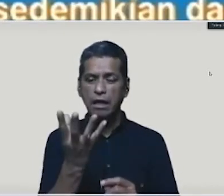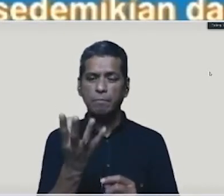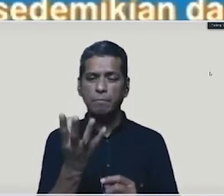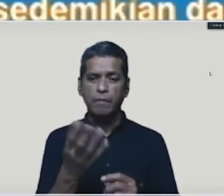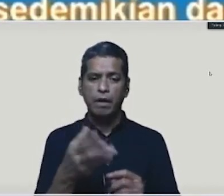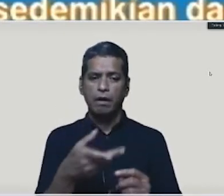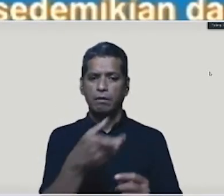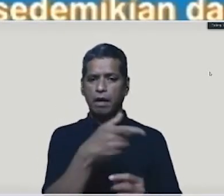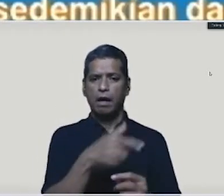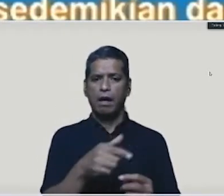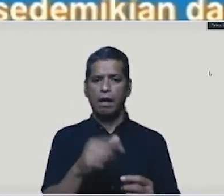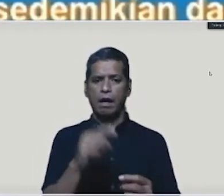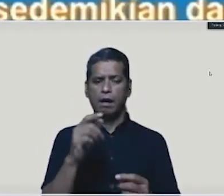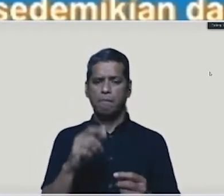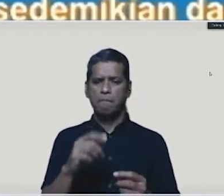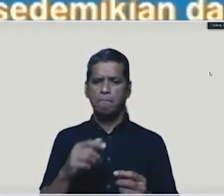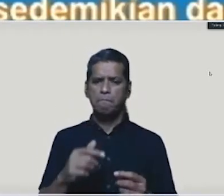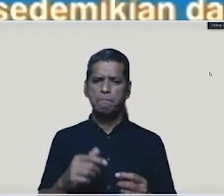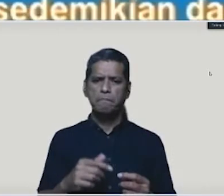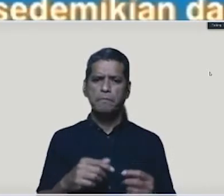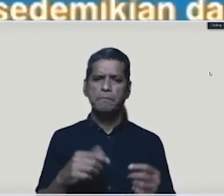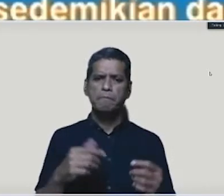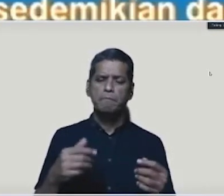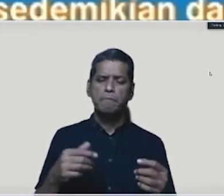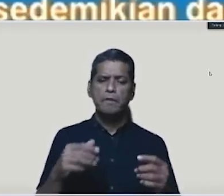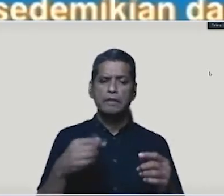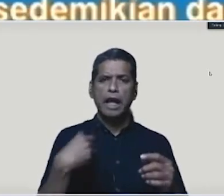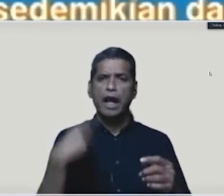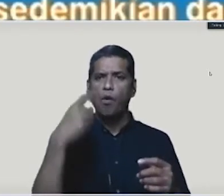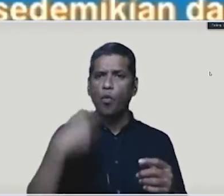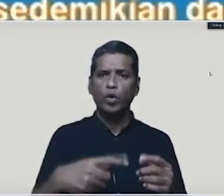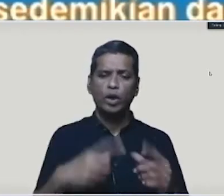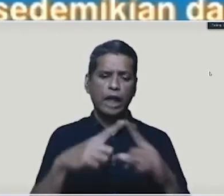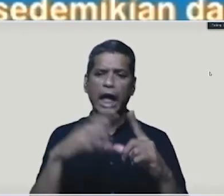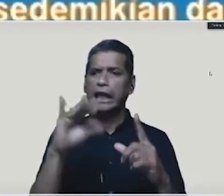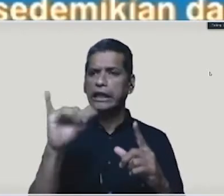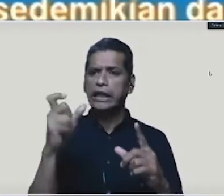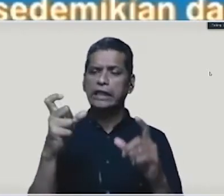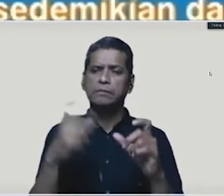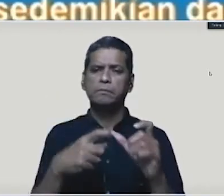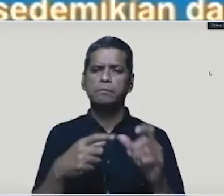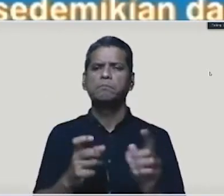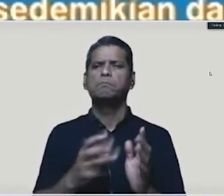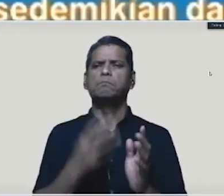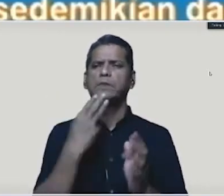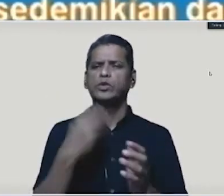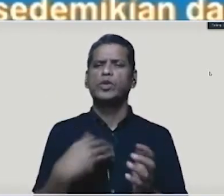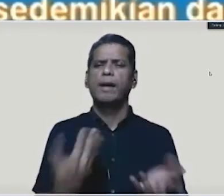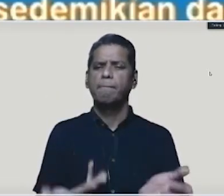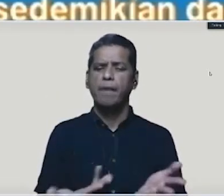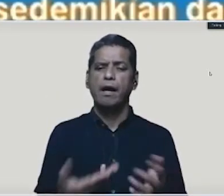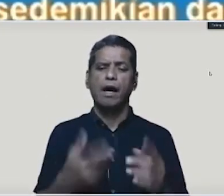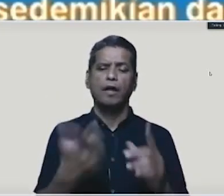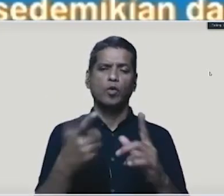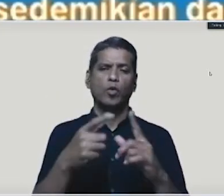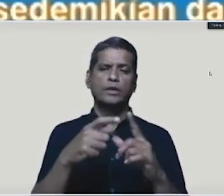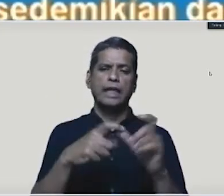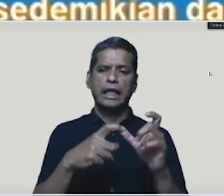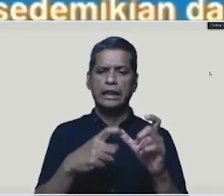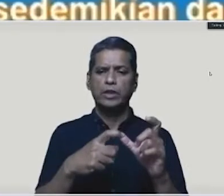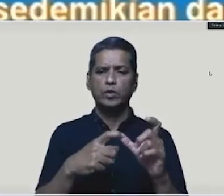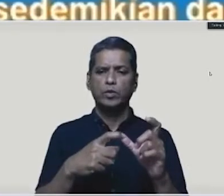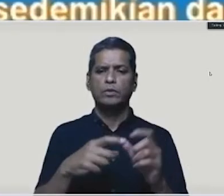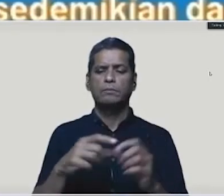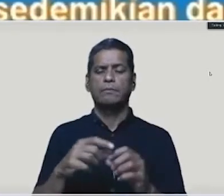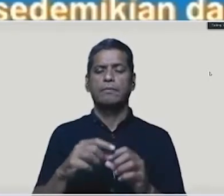seorang Pisces atau Aries saudara semua